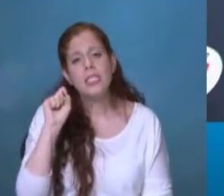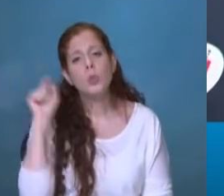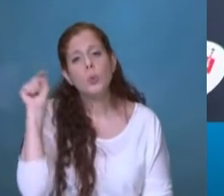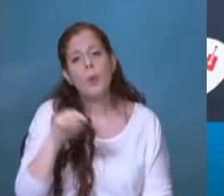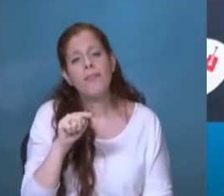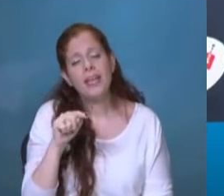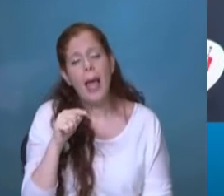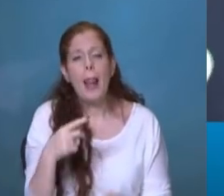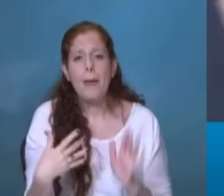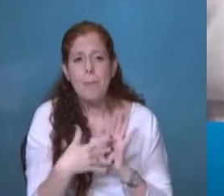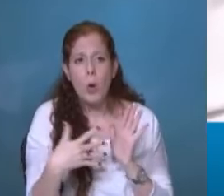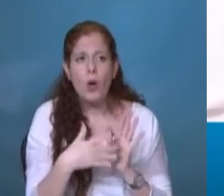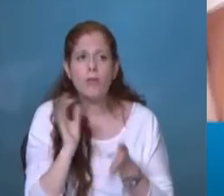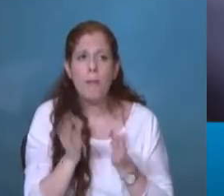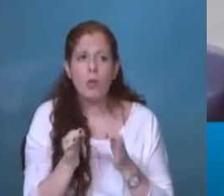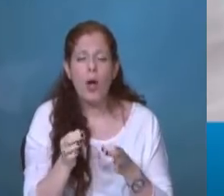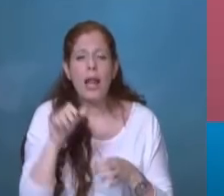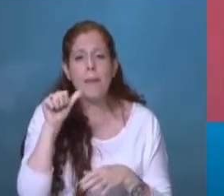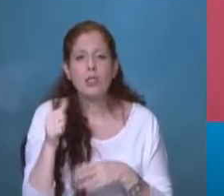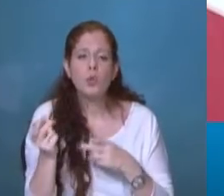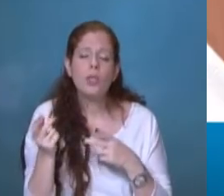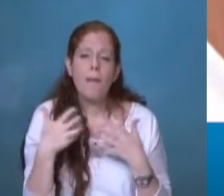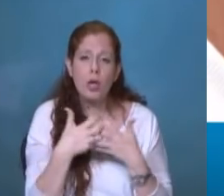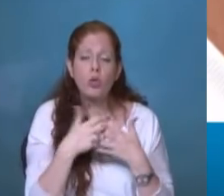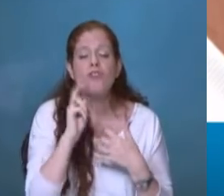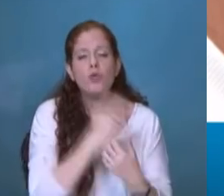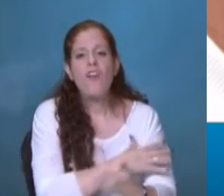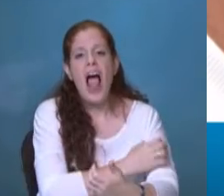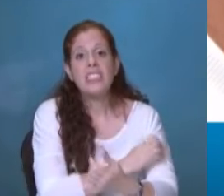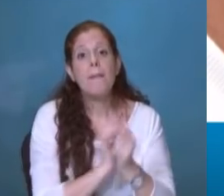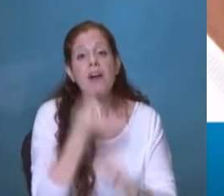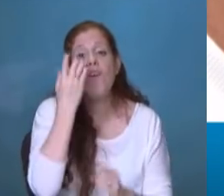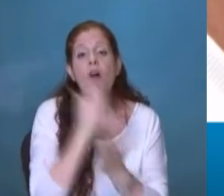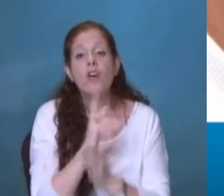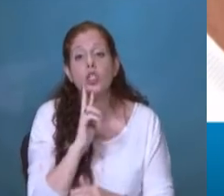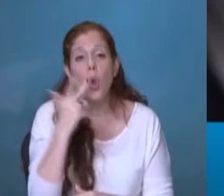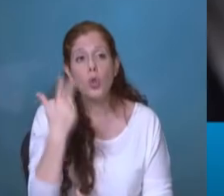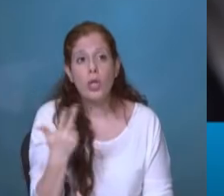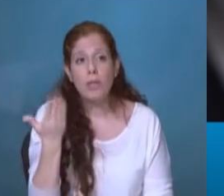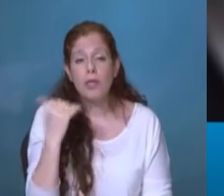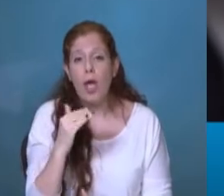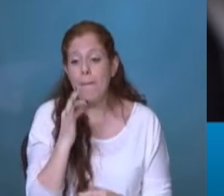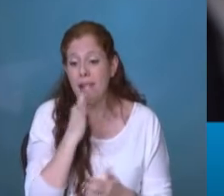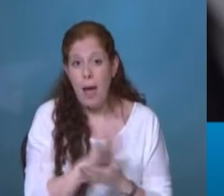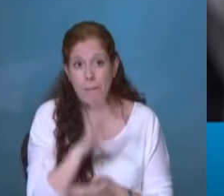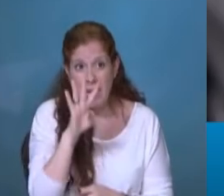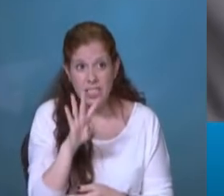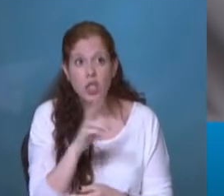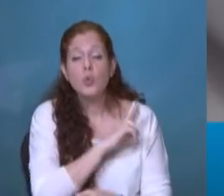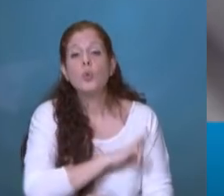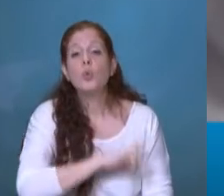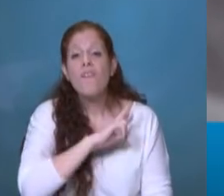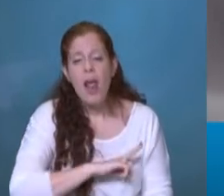החולים אסותא אשדוד, ושוב לחץ הדם שלו גבוה. כבר 3 שנים, מאז היה בן 14, שהוא סובל מלחץ דם